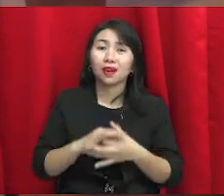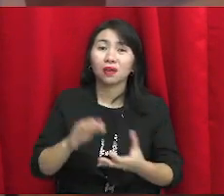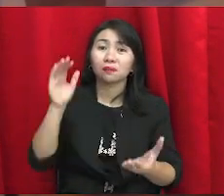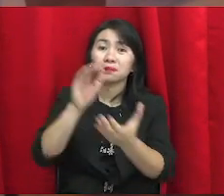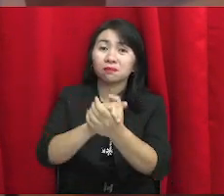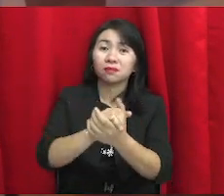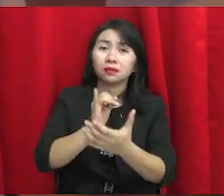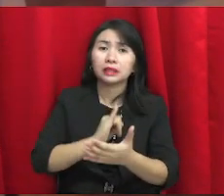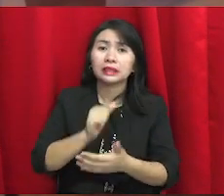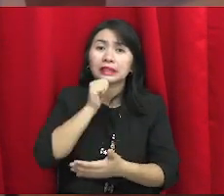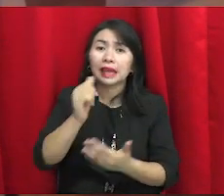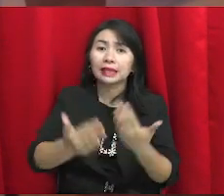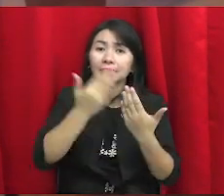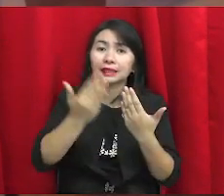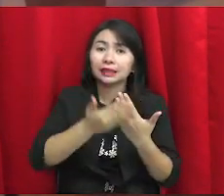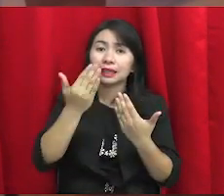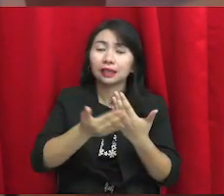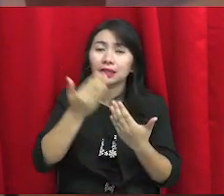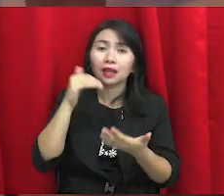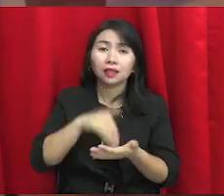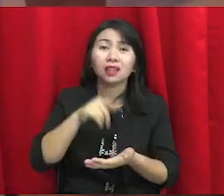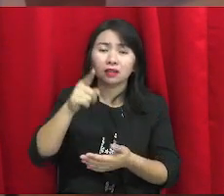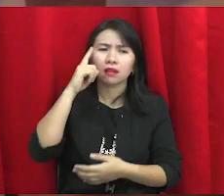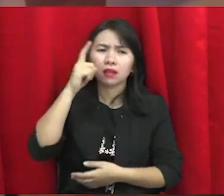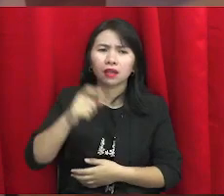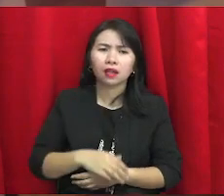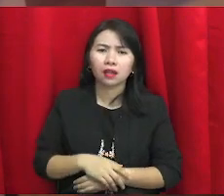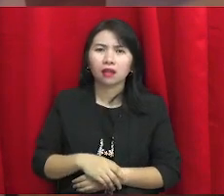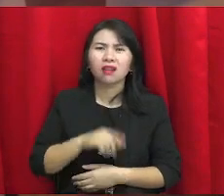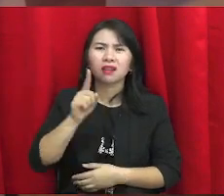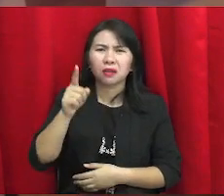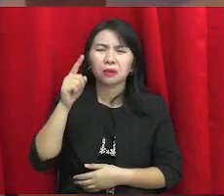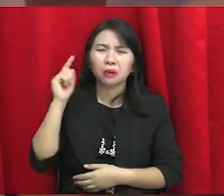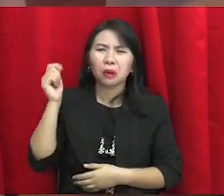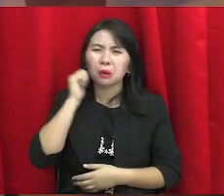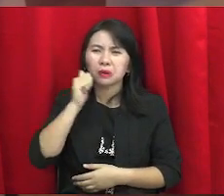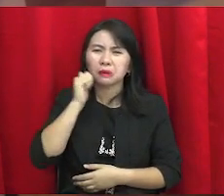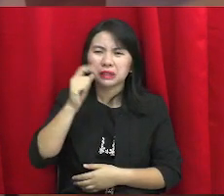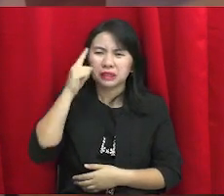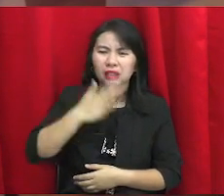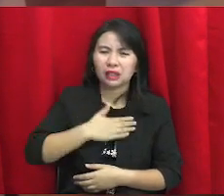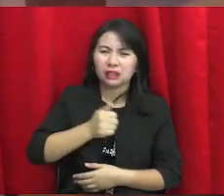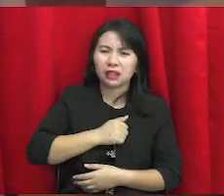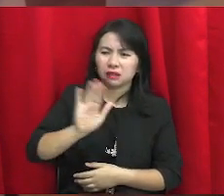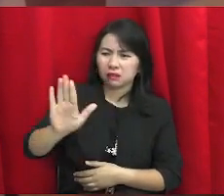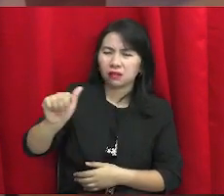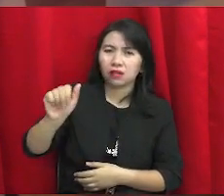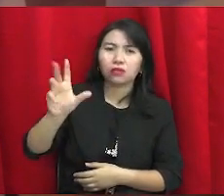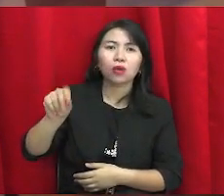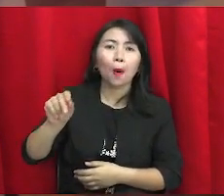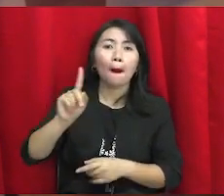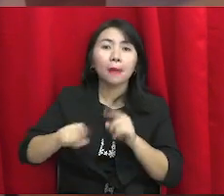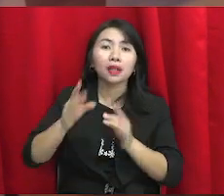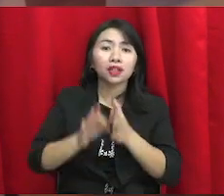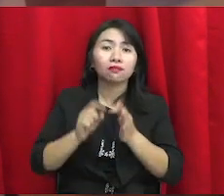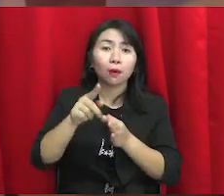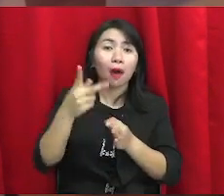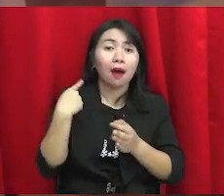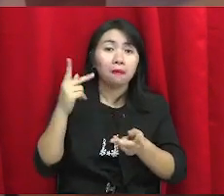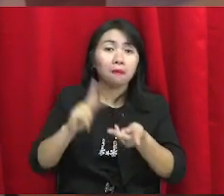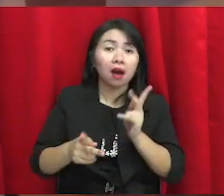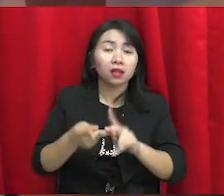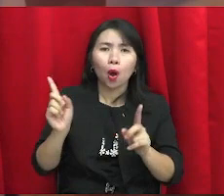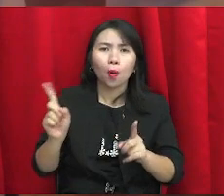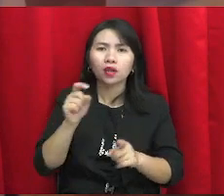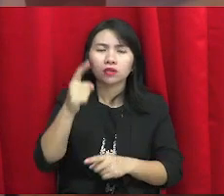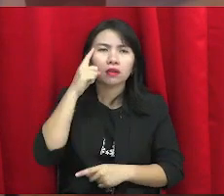basta-basta yan eh. That's yung right. Buhay mo na iniisip mo na palaging ikaw lang iniisip mo, hindi, pag may asawa ka na, That's right. Ang iisipin mo,